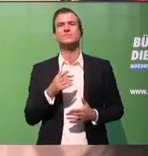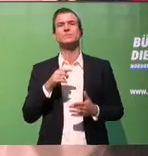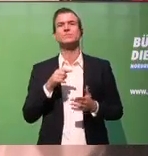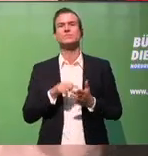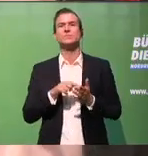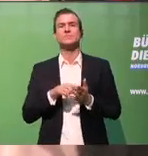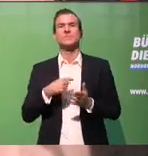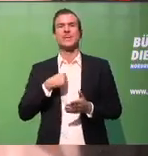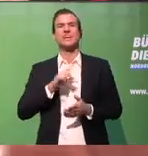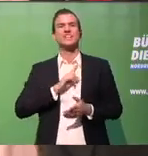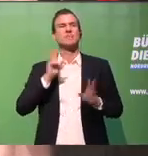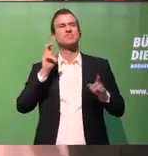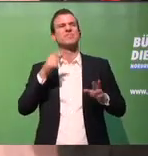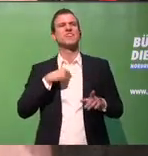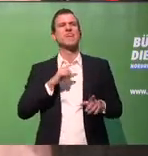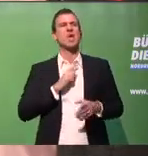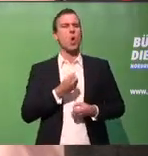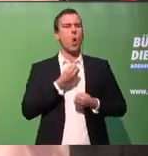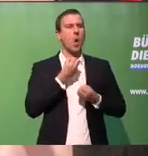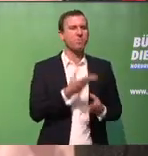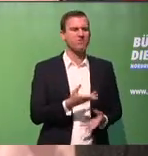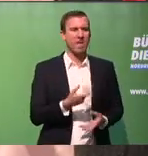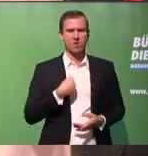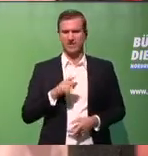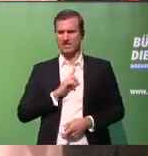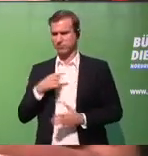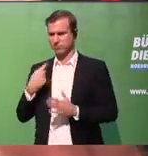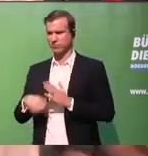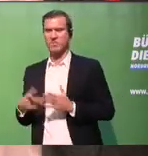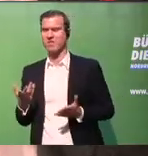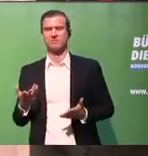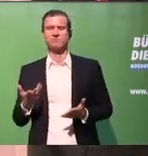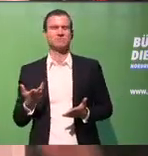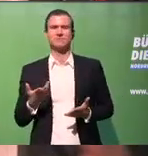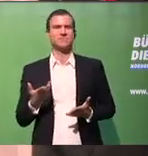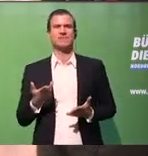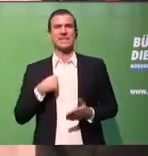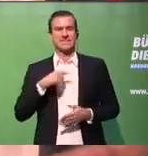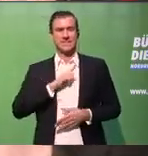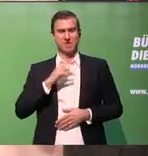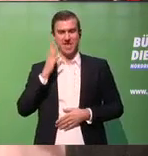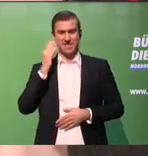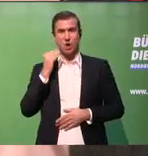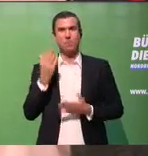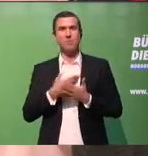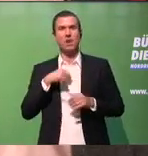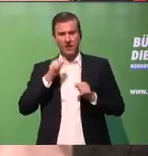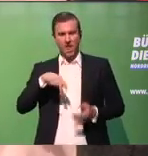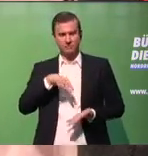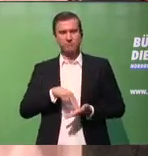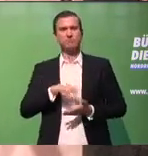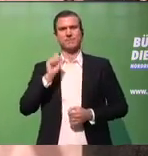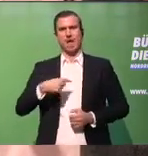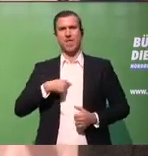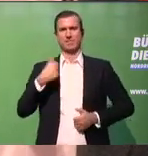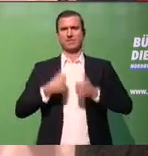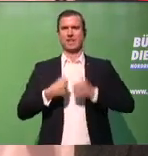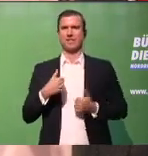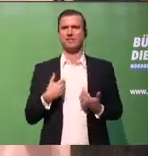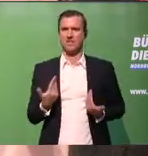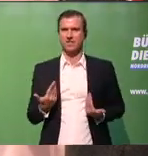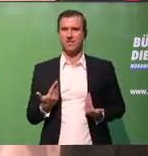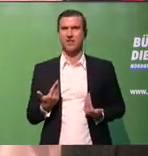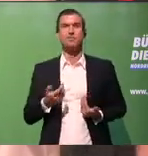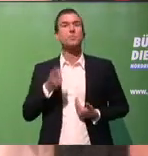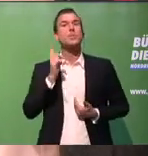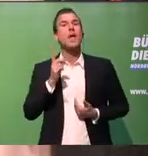mehr Opfer und Täter wie wir alle. Denn als Tauber kann ich jetzt zum Beispiel hier stehen und kandidieren.